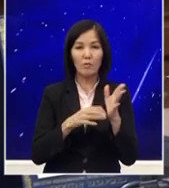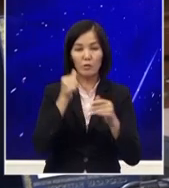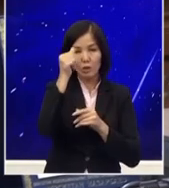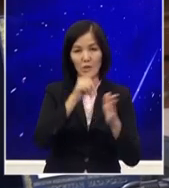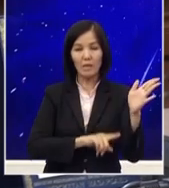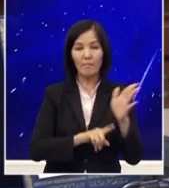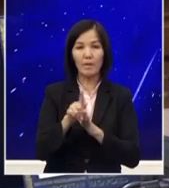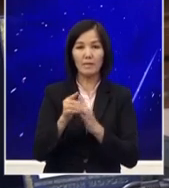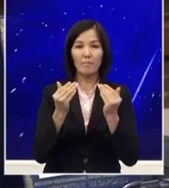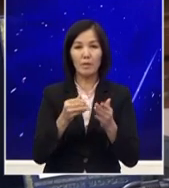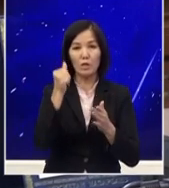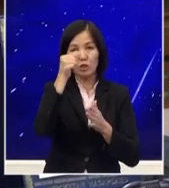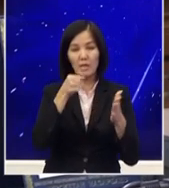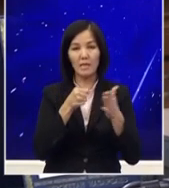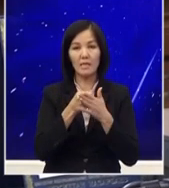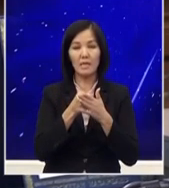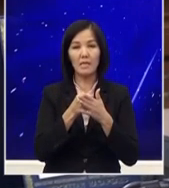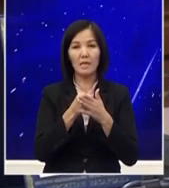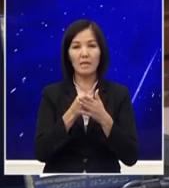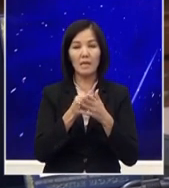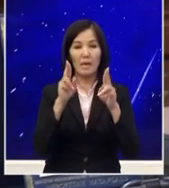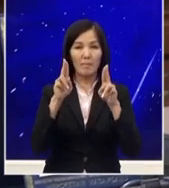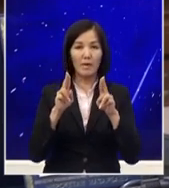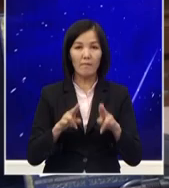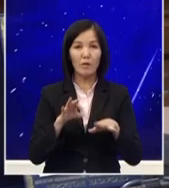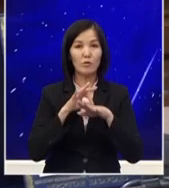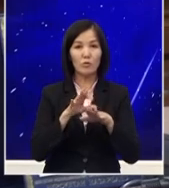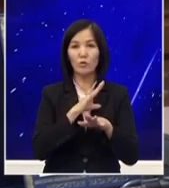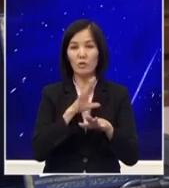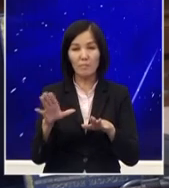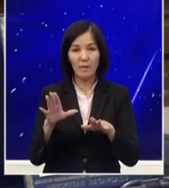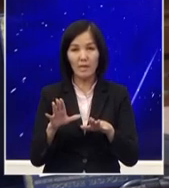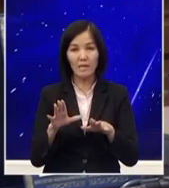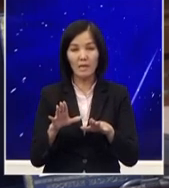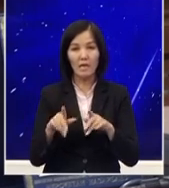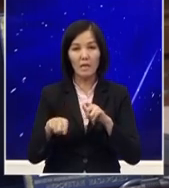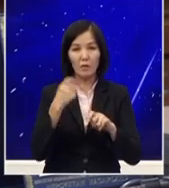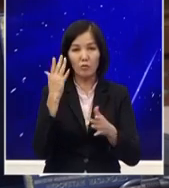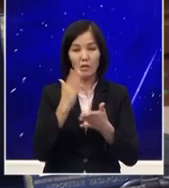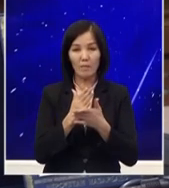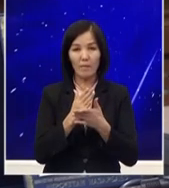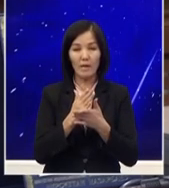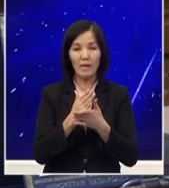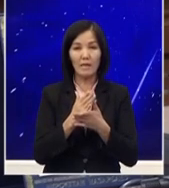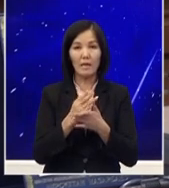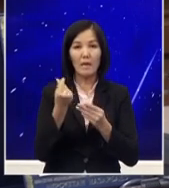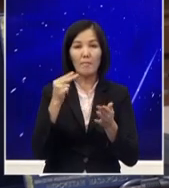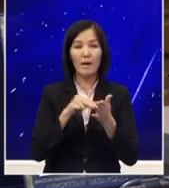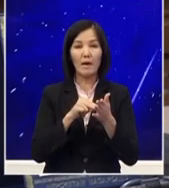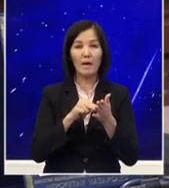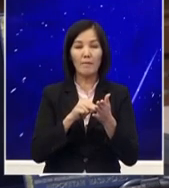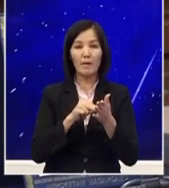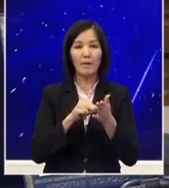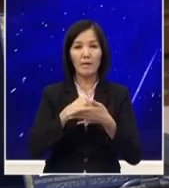жылдан бастап, биылғы жылға дейін негізгі ереже бойынша жүргізілмей келген. Мамандандырылған техниканың баға белгілеу мониторинг